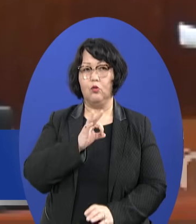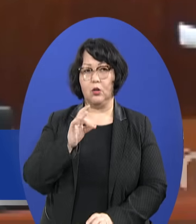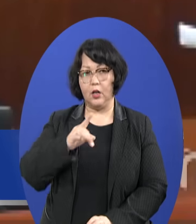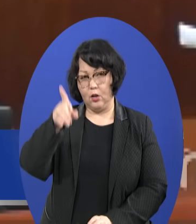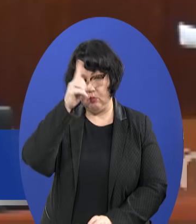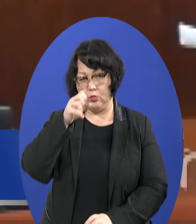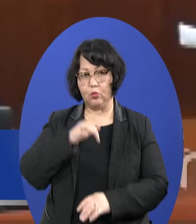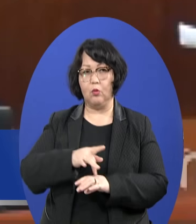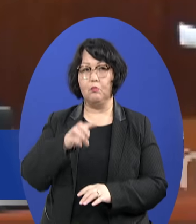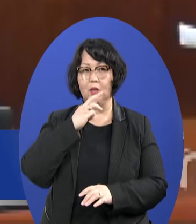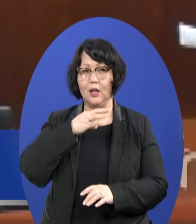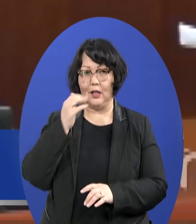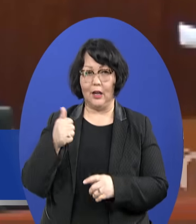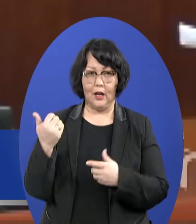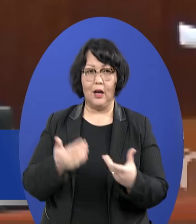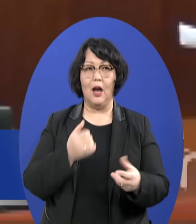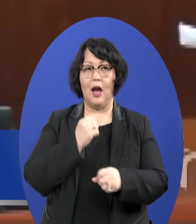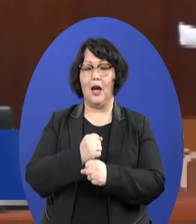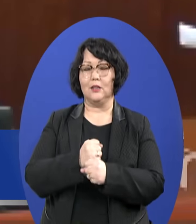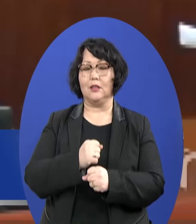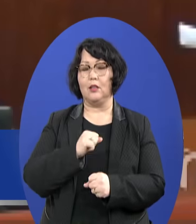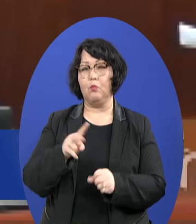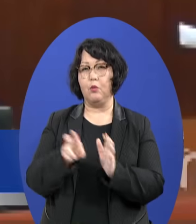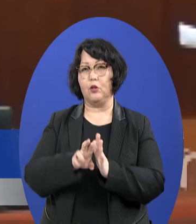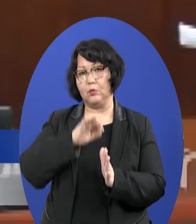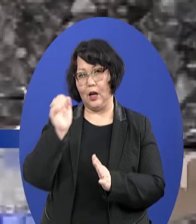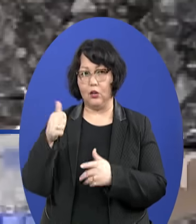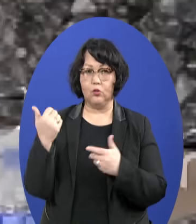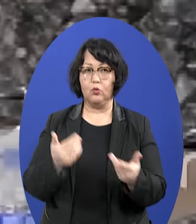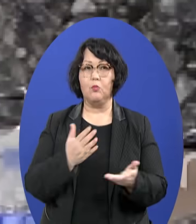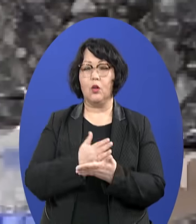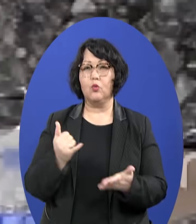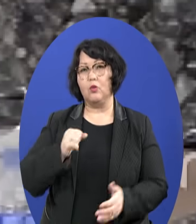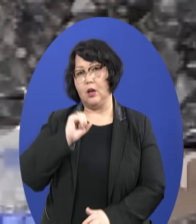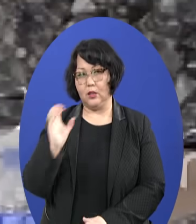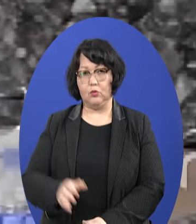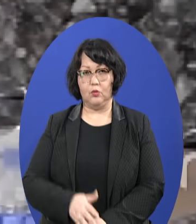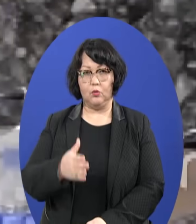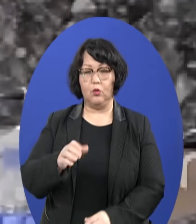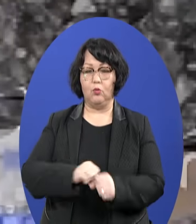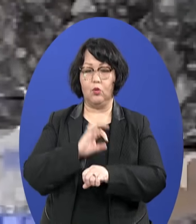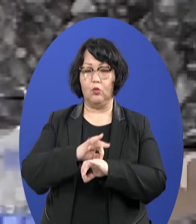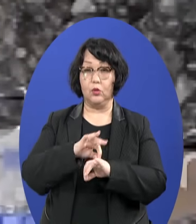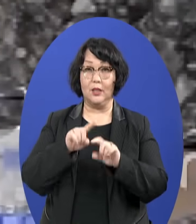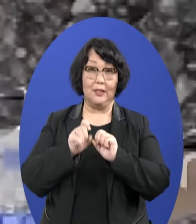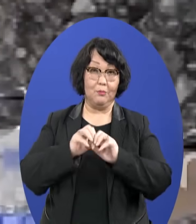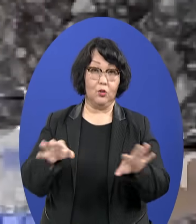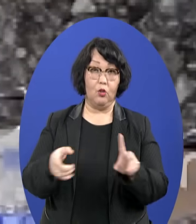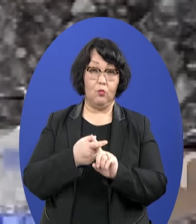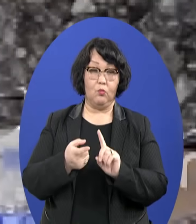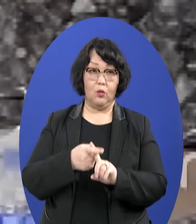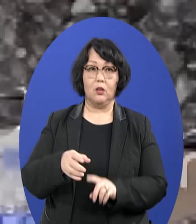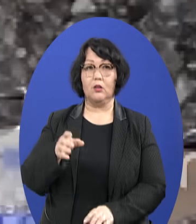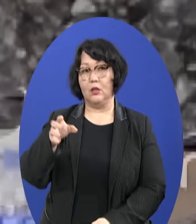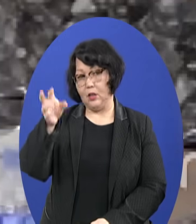мэдээлэлээр хангах гэдэг юм уу? Ажиллах боломжоор нь хангаж өгч бол дээр нь хэрхэн яаж ажиллаж байгаа болоо? Энэ өвчлөлийн тохиолдол нэмэгдсэнтэй холбоотой салбарын дунд бол